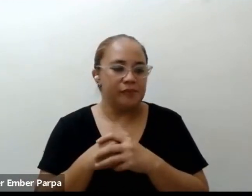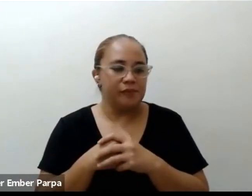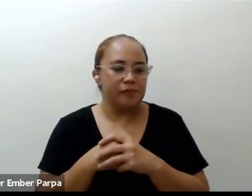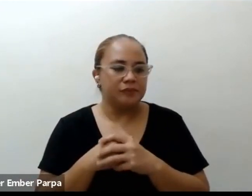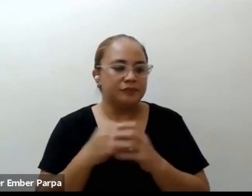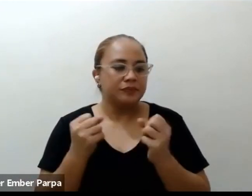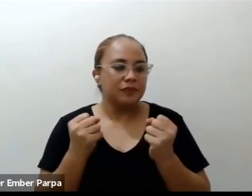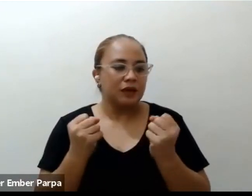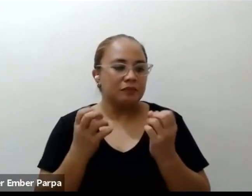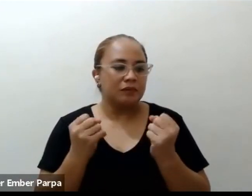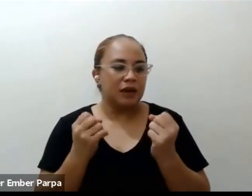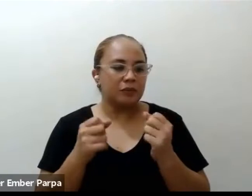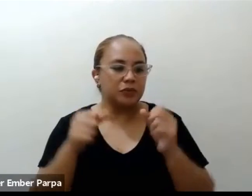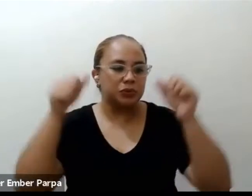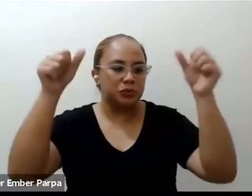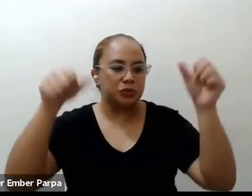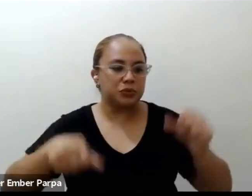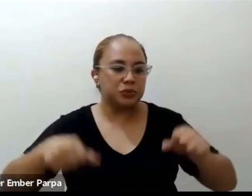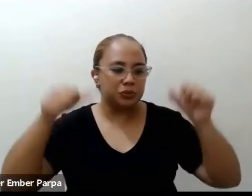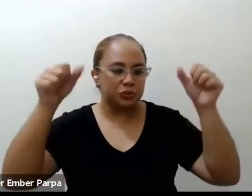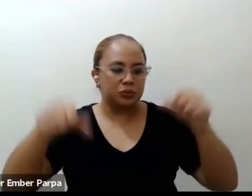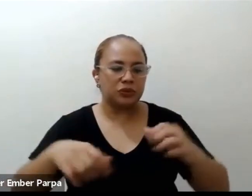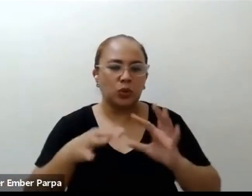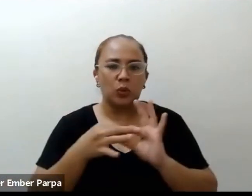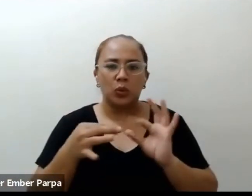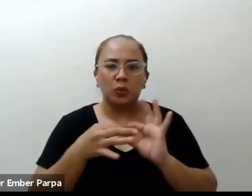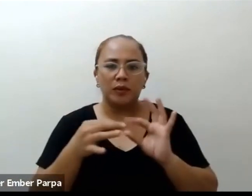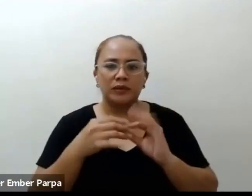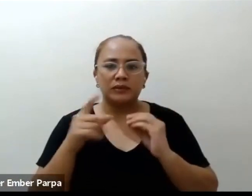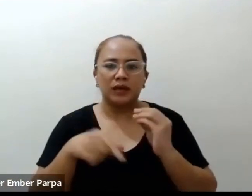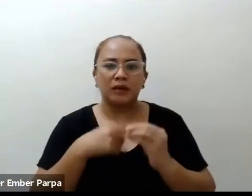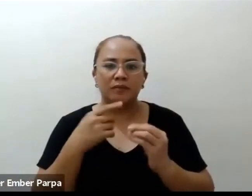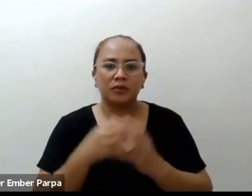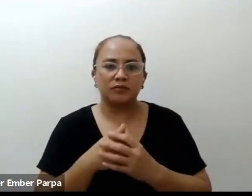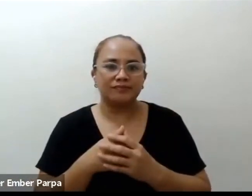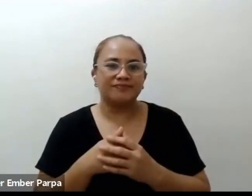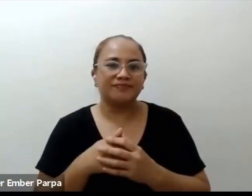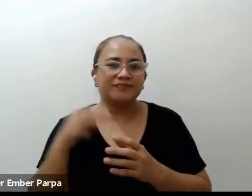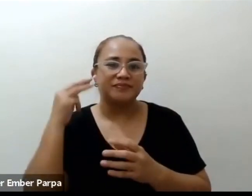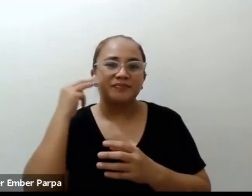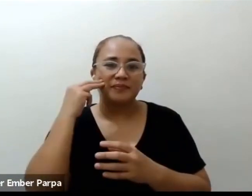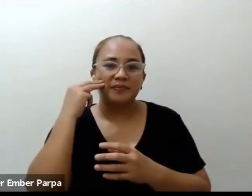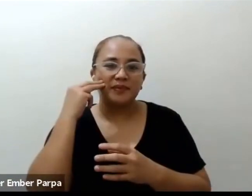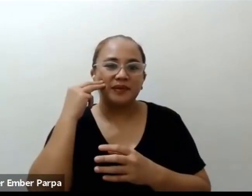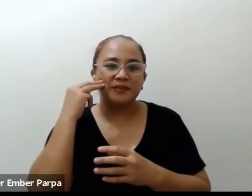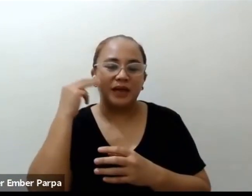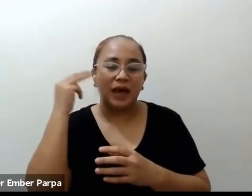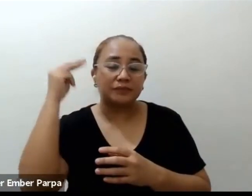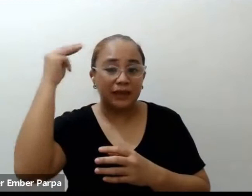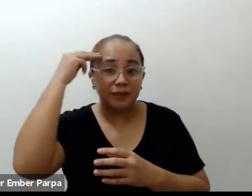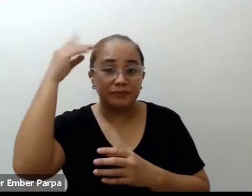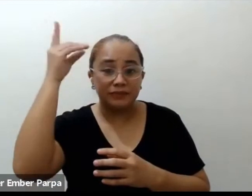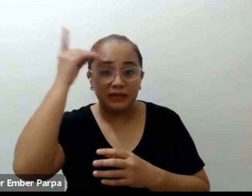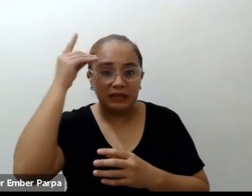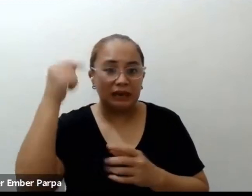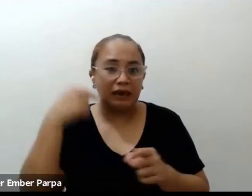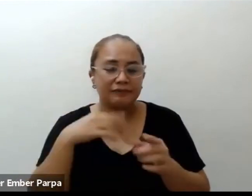Maraming nag-post na ng comments about Dr. Dairit's presentation. I think that will need maybe